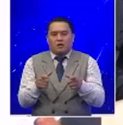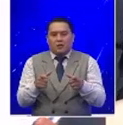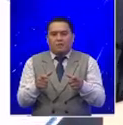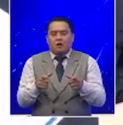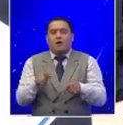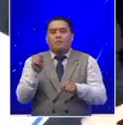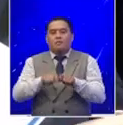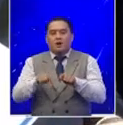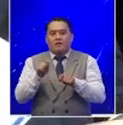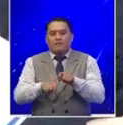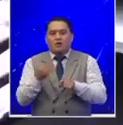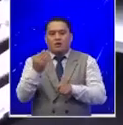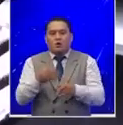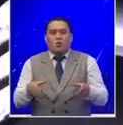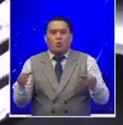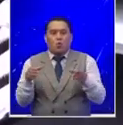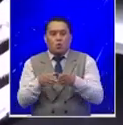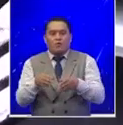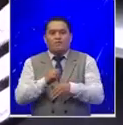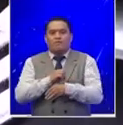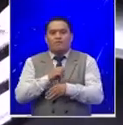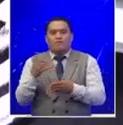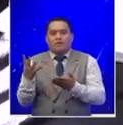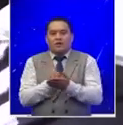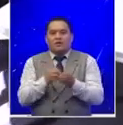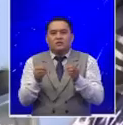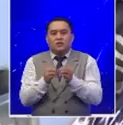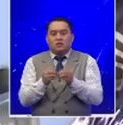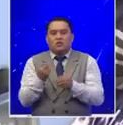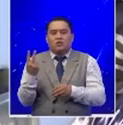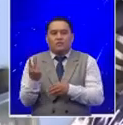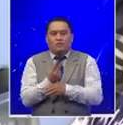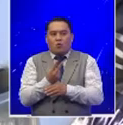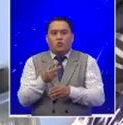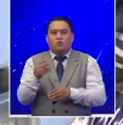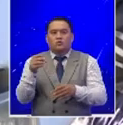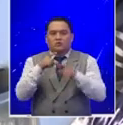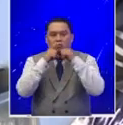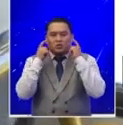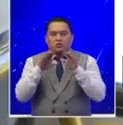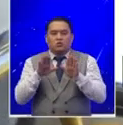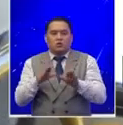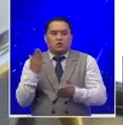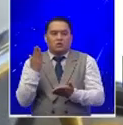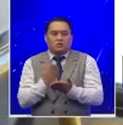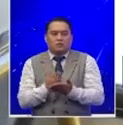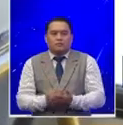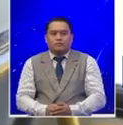выполнение проверили члены мониторинговой группы. Как выяснилось, из 10 водителей лишь двое экипированы в защитные средства.